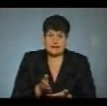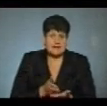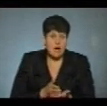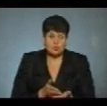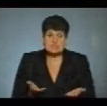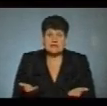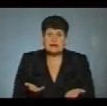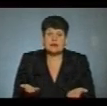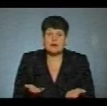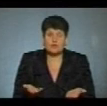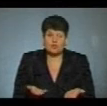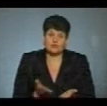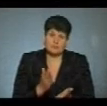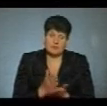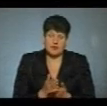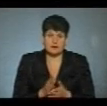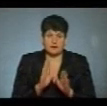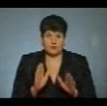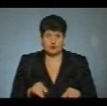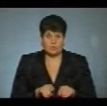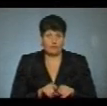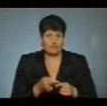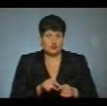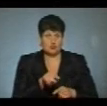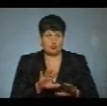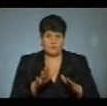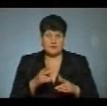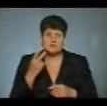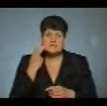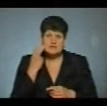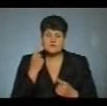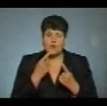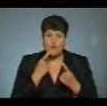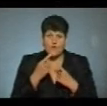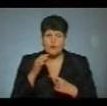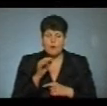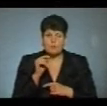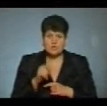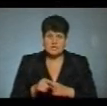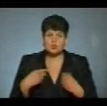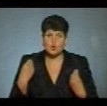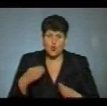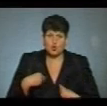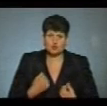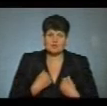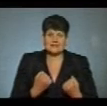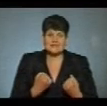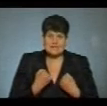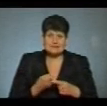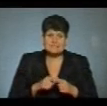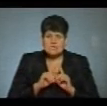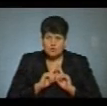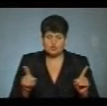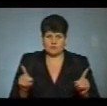яку мала б йтися мова в такому випадку. Ми весь час говоримо про те, що костюми біозахисту – це